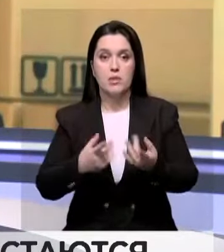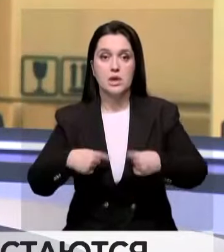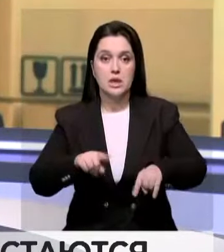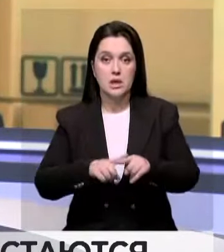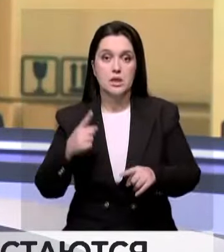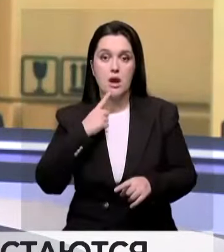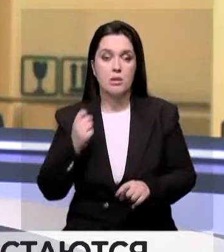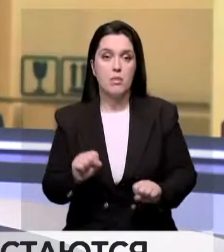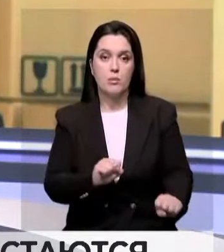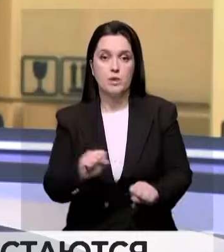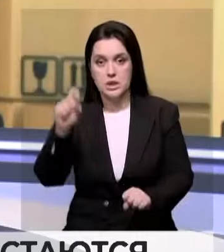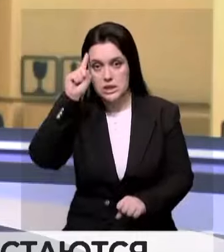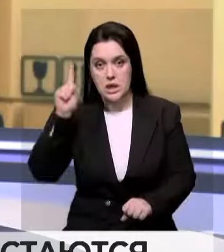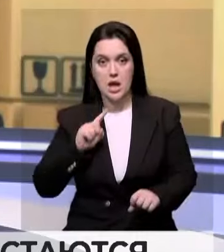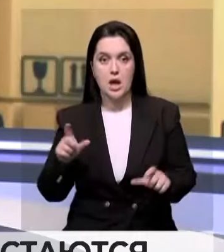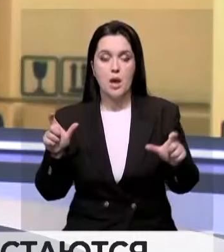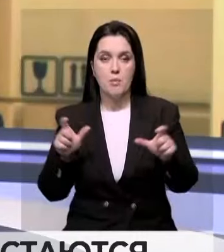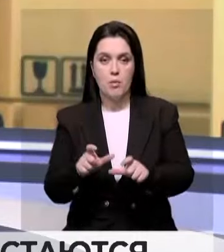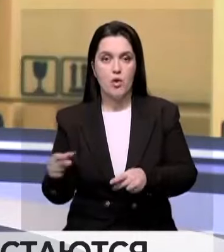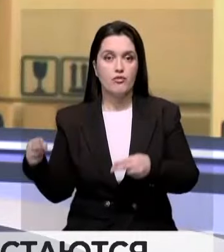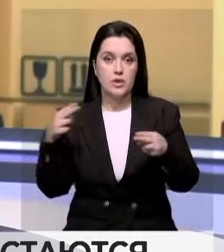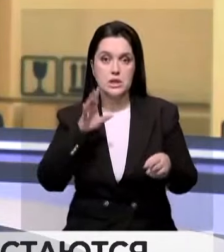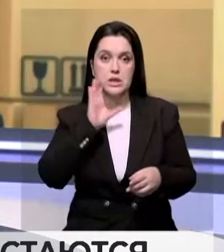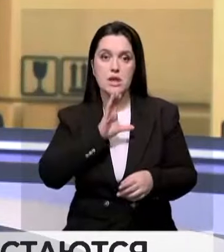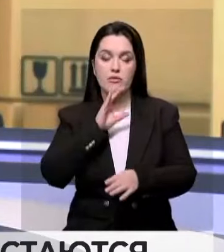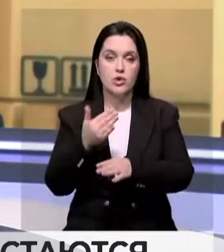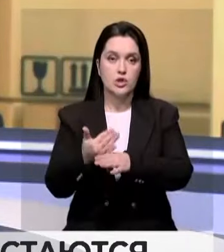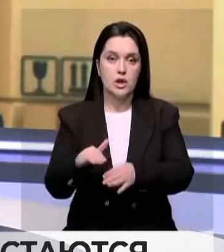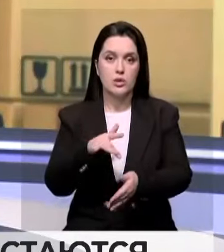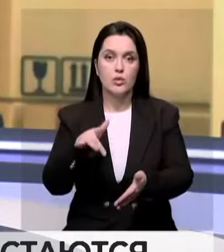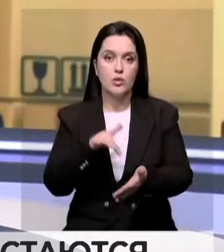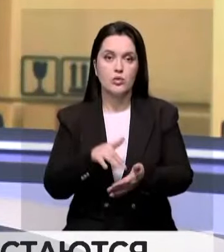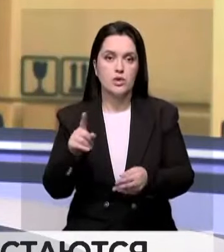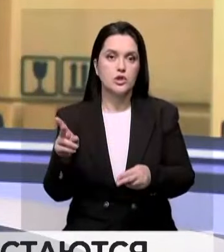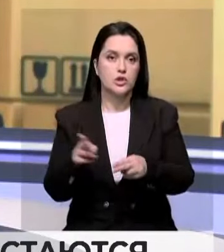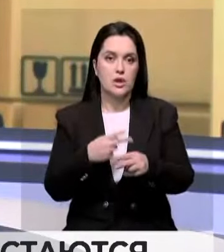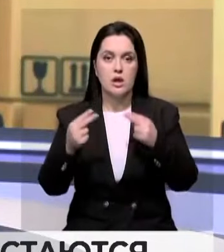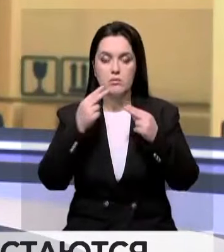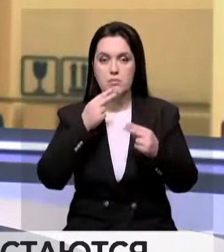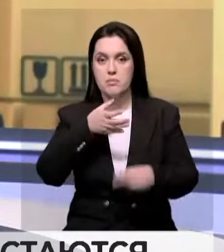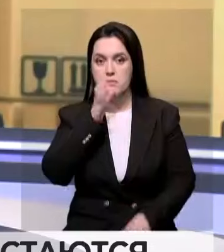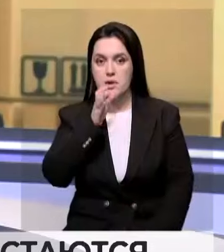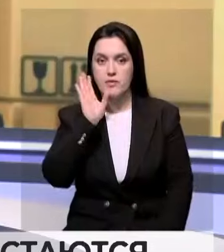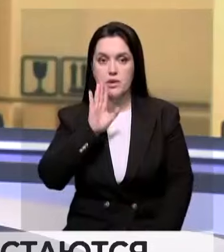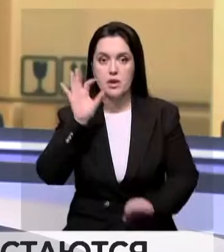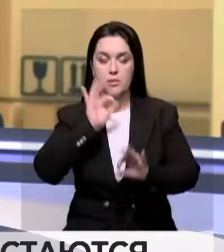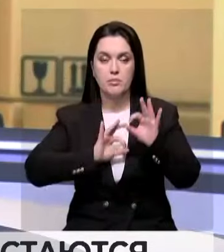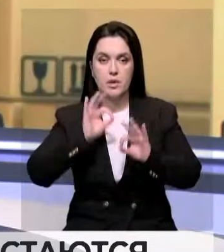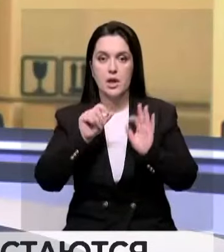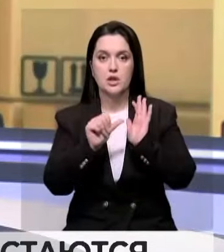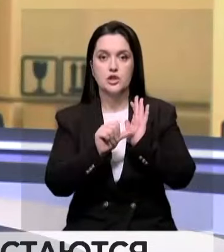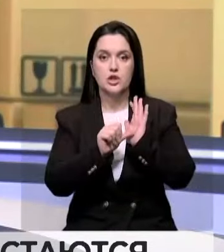данным организации, армия обороны Израиля блокирует въезд в северную часть анклава, что лишает доступа к продовольствию, питьевой воде